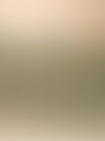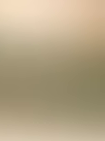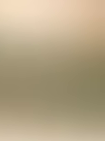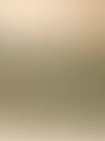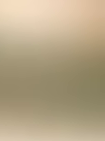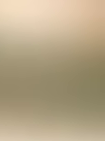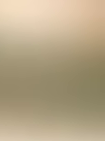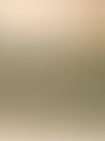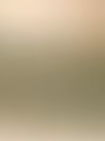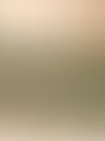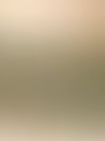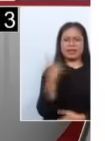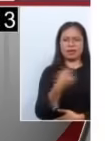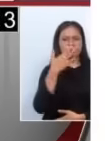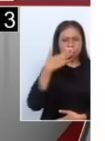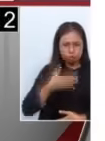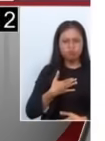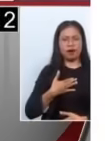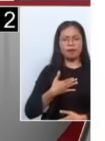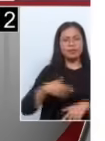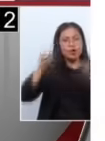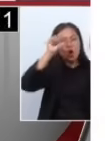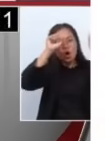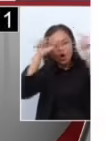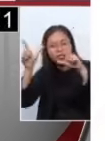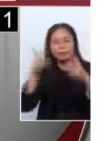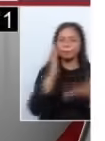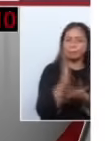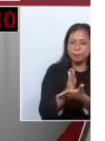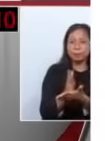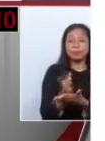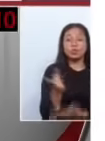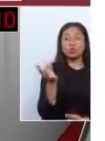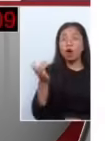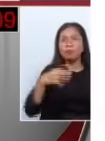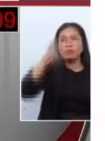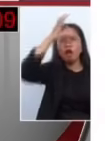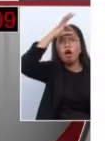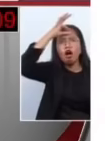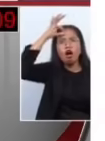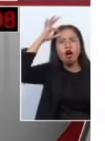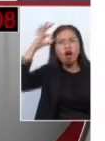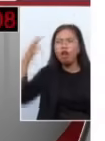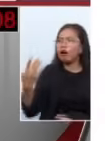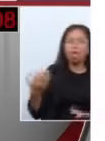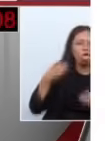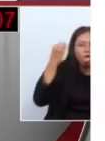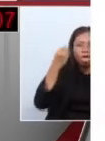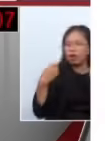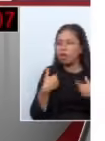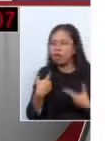tegang, apalagi sekali lagi bahwa saya sekarang ini ada di posisi daerah pemilihan